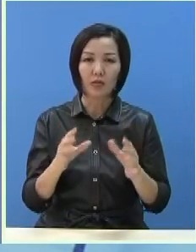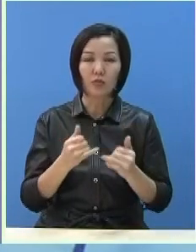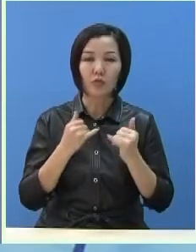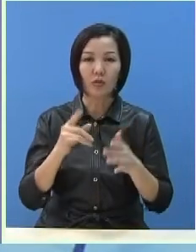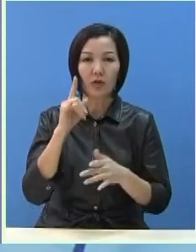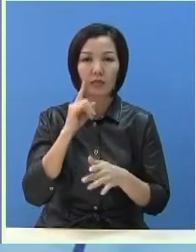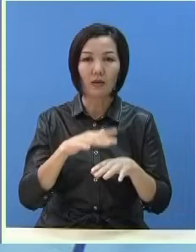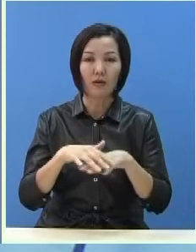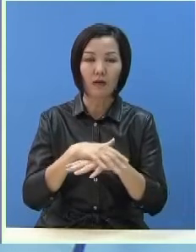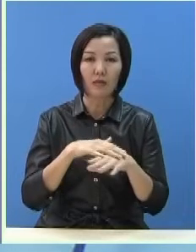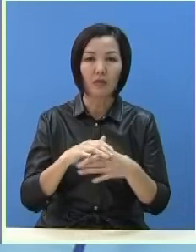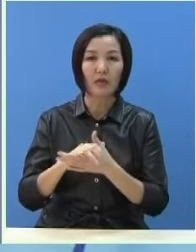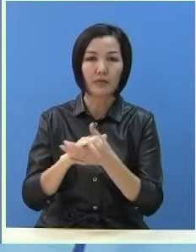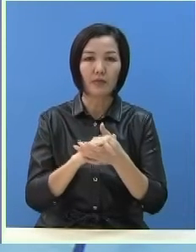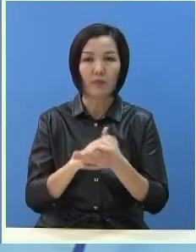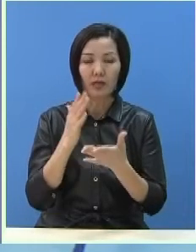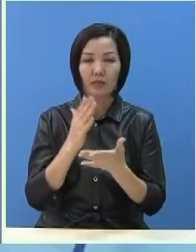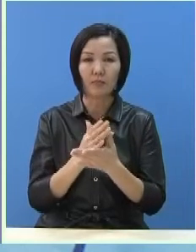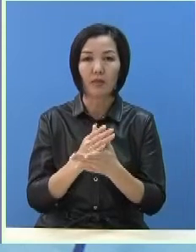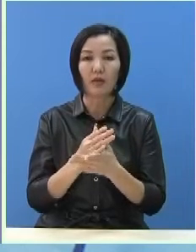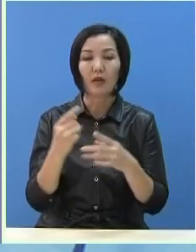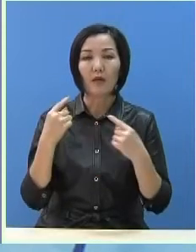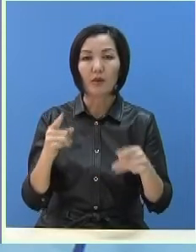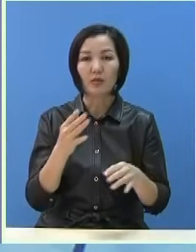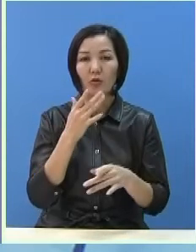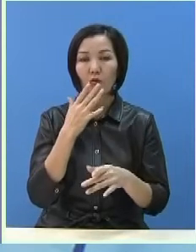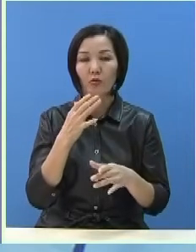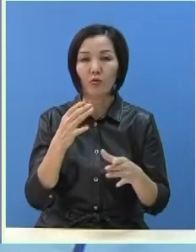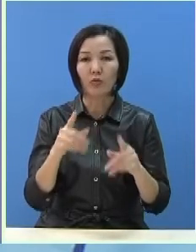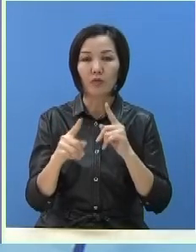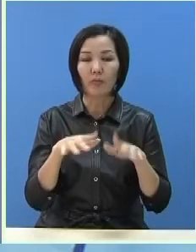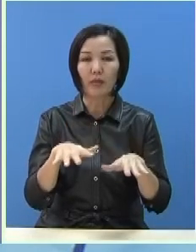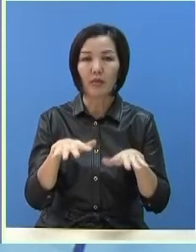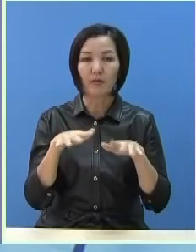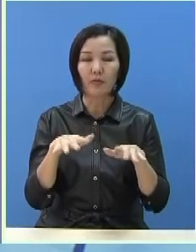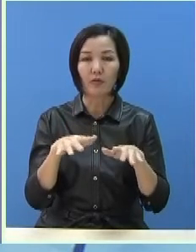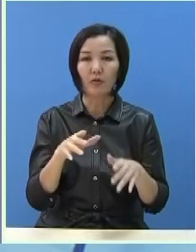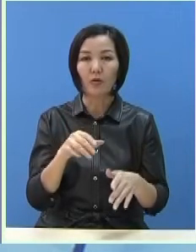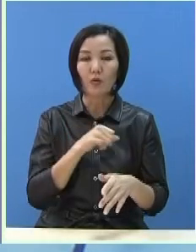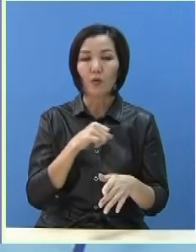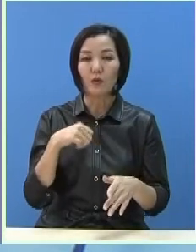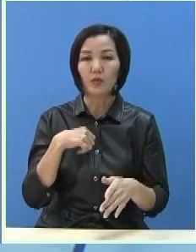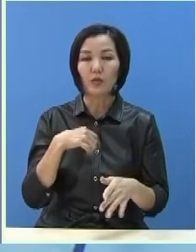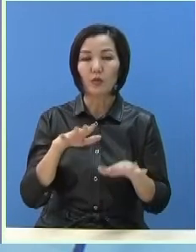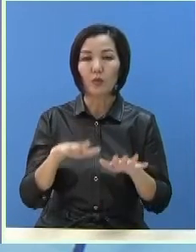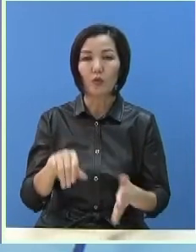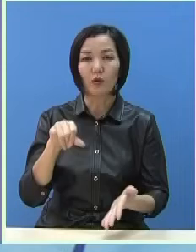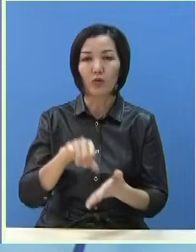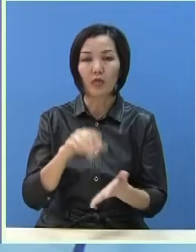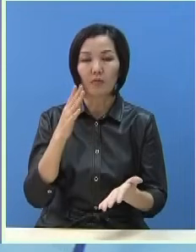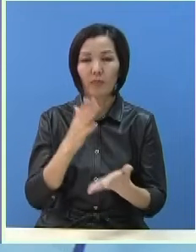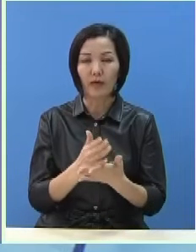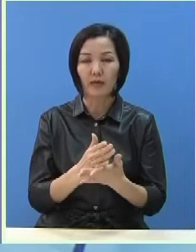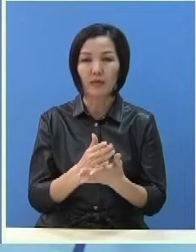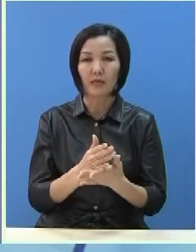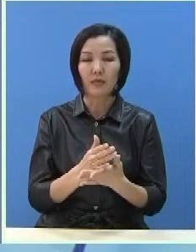Қазақстан халқының ассамблеясы бар. Өзге ұлттардың барлығы парламентте жаңағы өздерінің жеке орындары бар, ол кісілерге арналған.